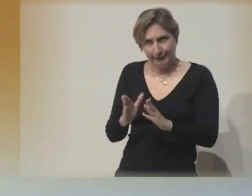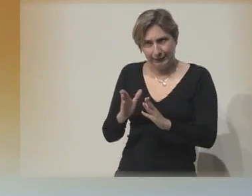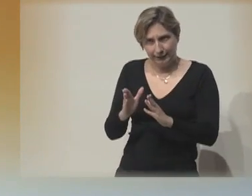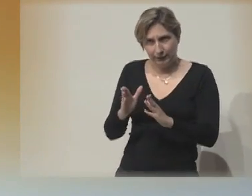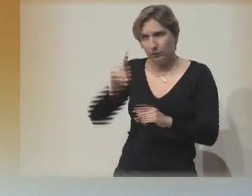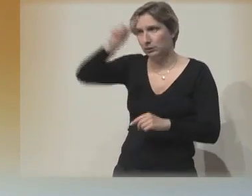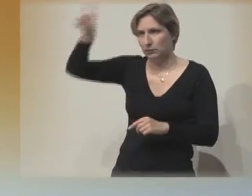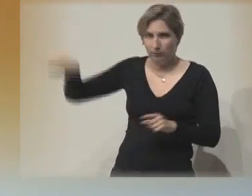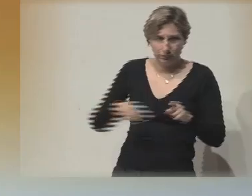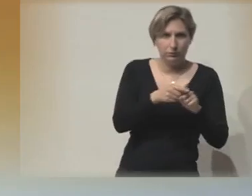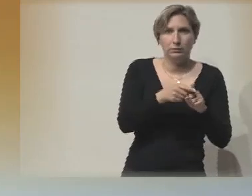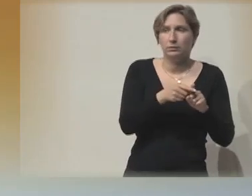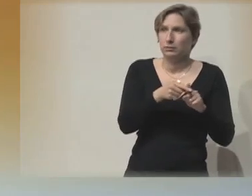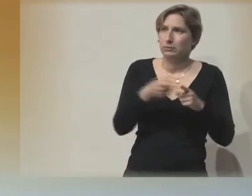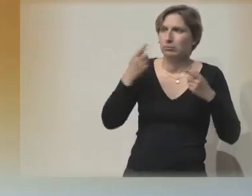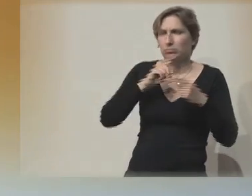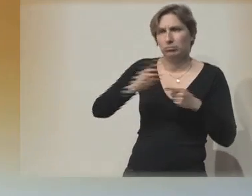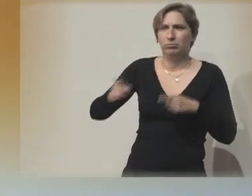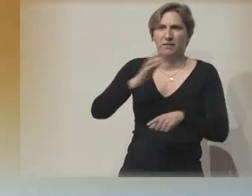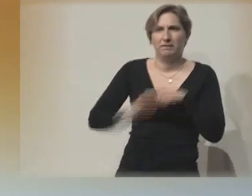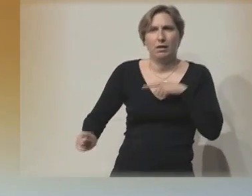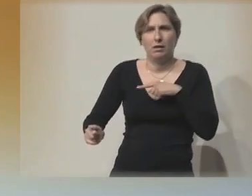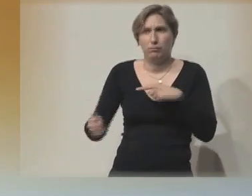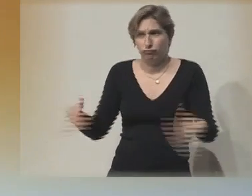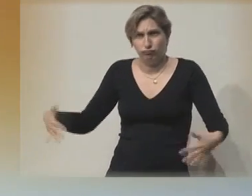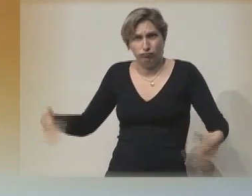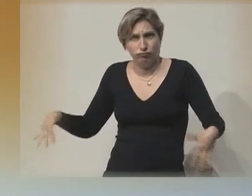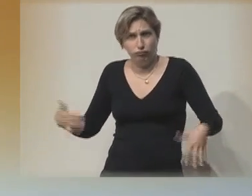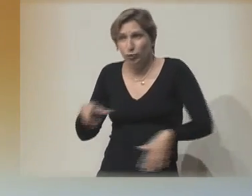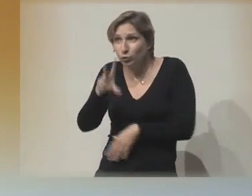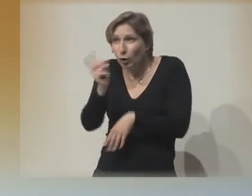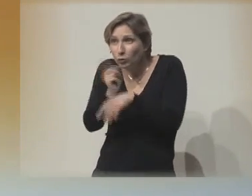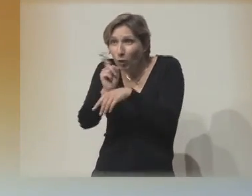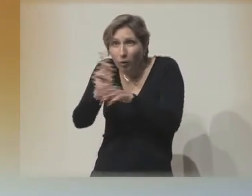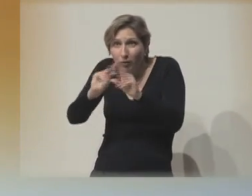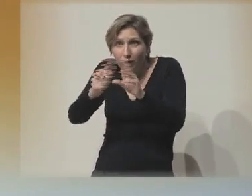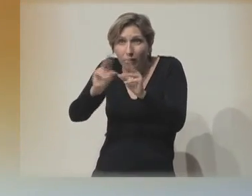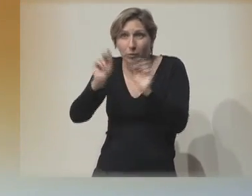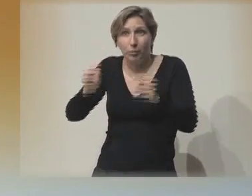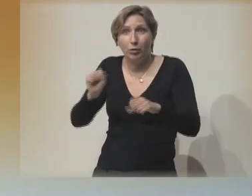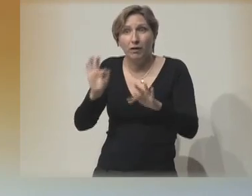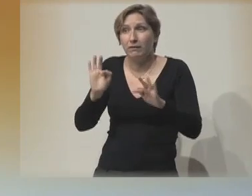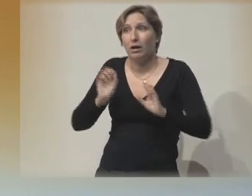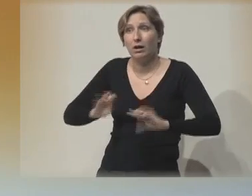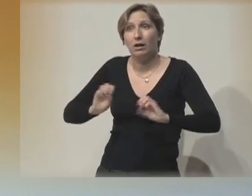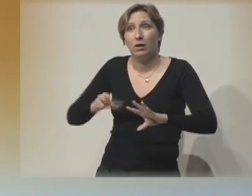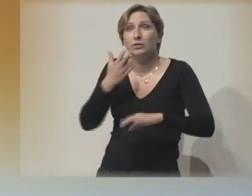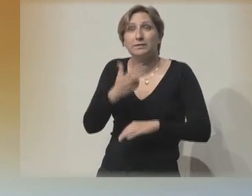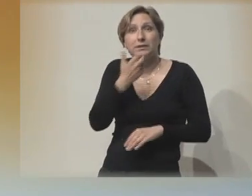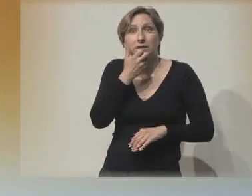la Commission exécute. Point à la ligne. En 30 secondes, vous pouvez faire un cours d'éducation civique